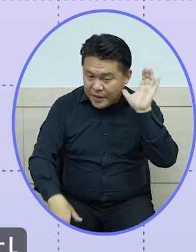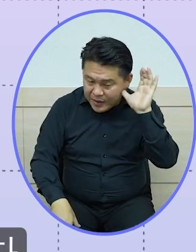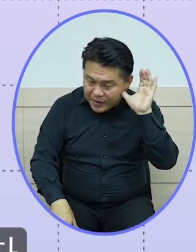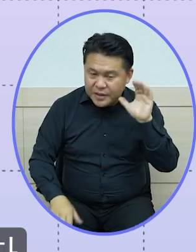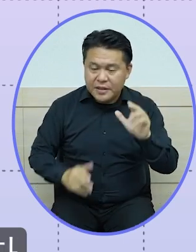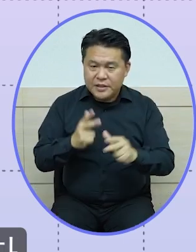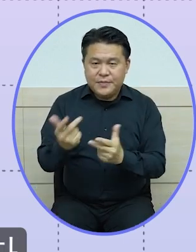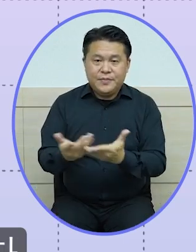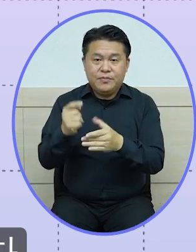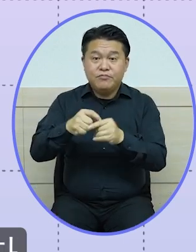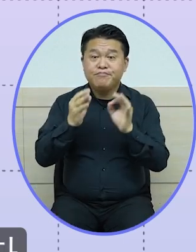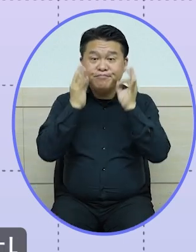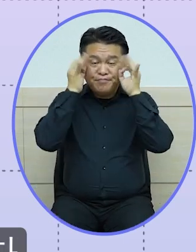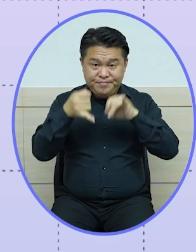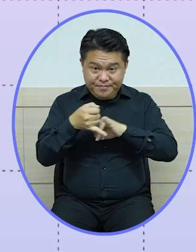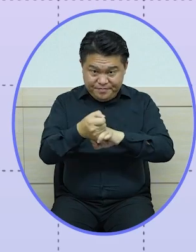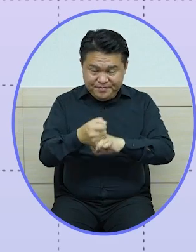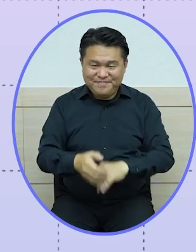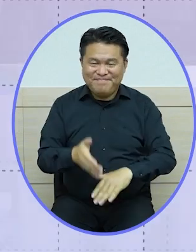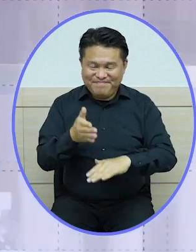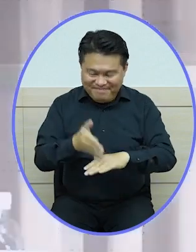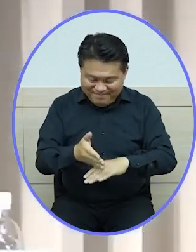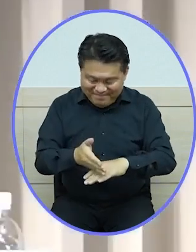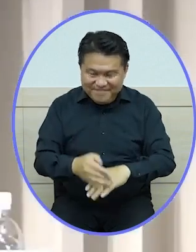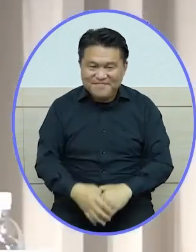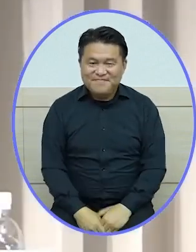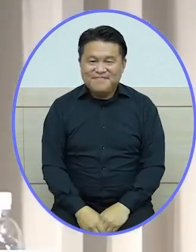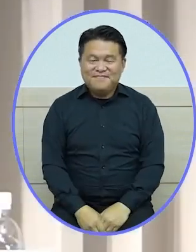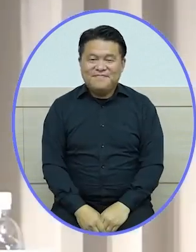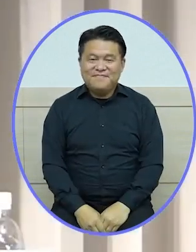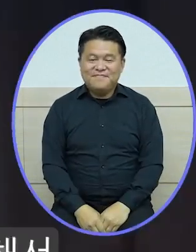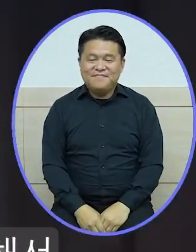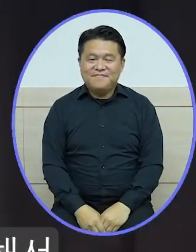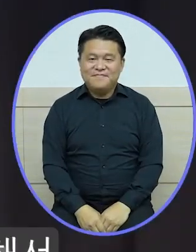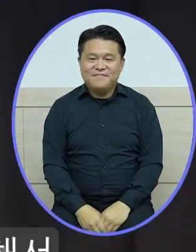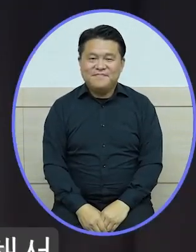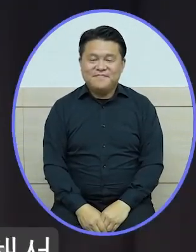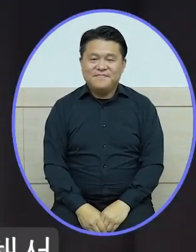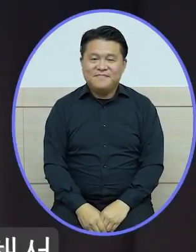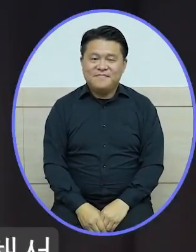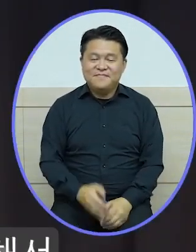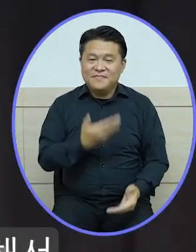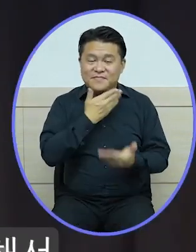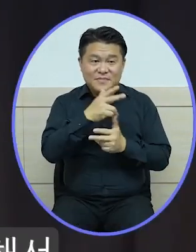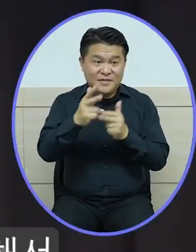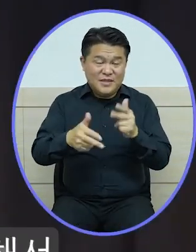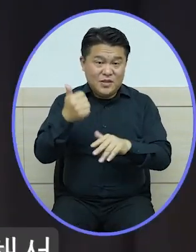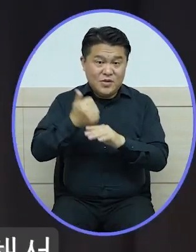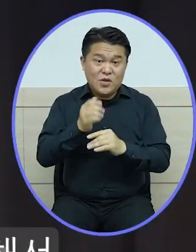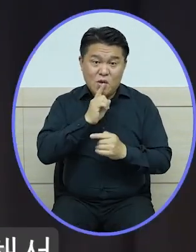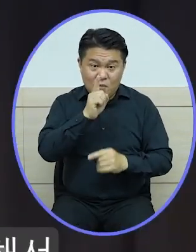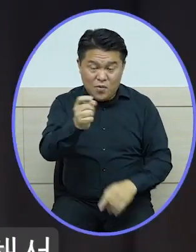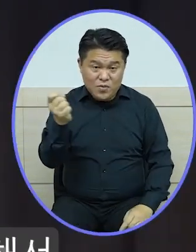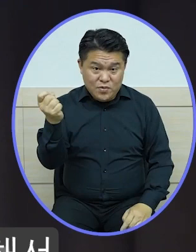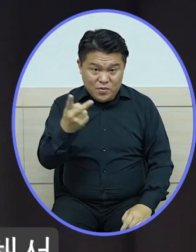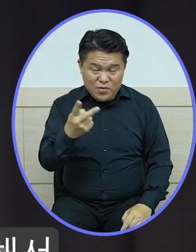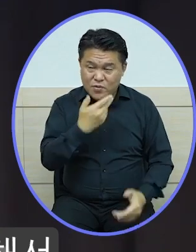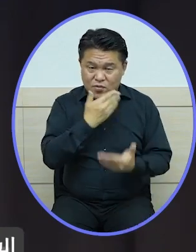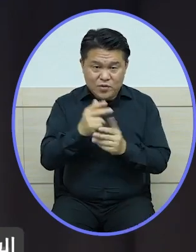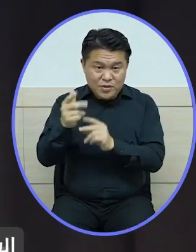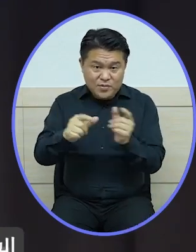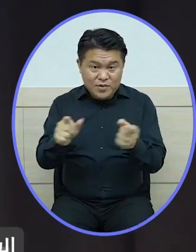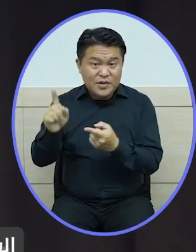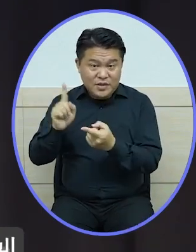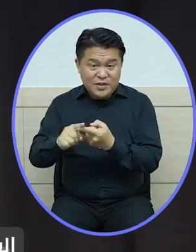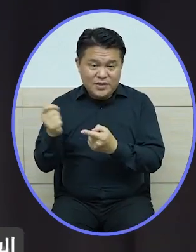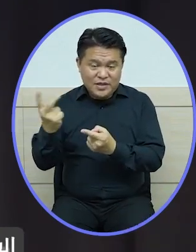위해 노력하겠습니다. 감사합니다. 네, 주요 사업 성과 보고와 그리고 주요 사업에 대해서